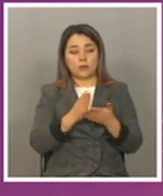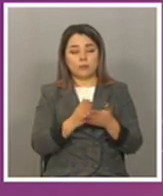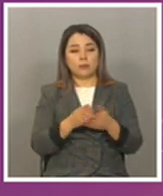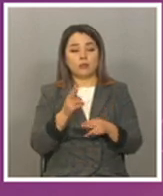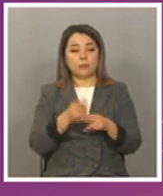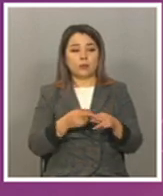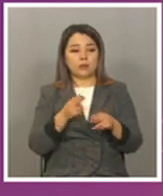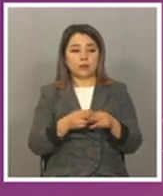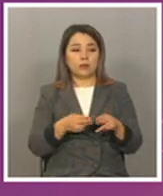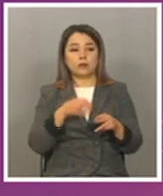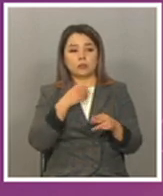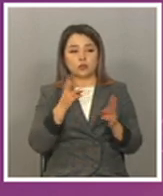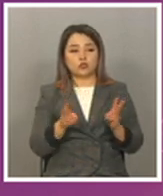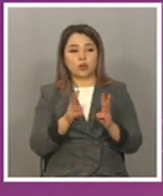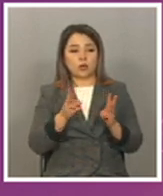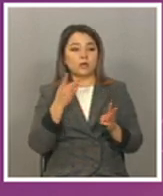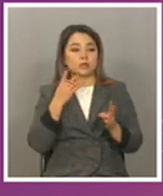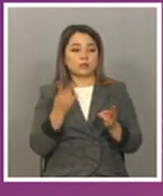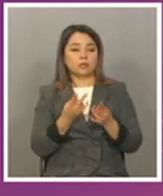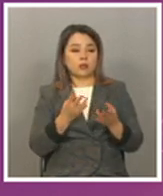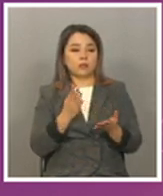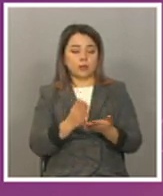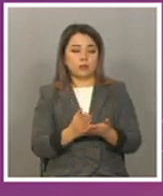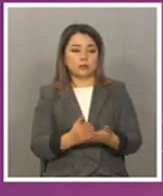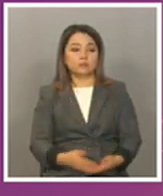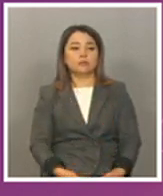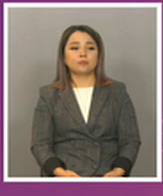Металл жануын жалғастырады.